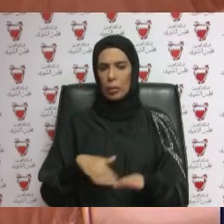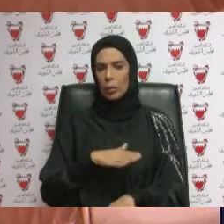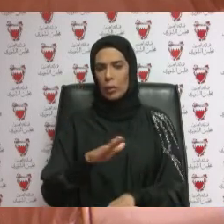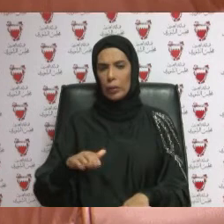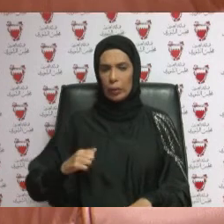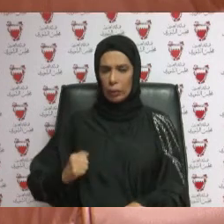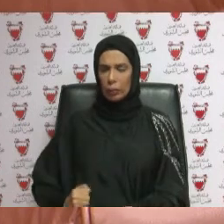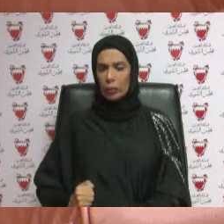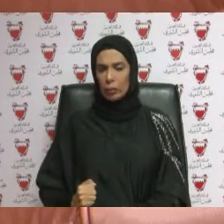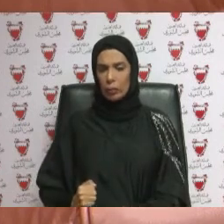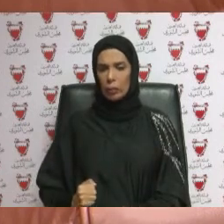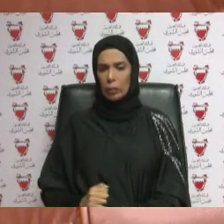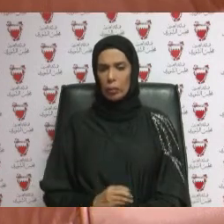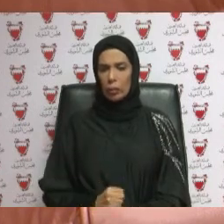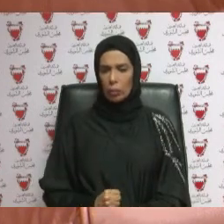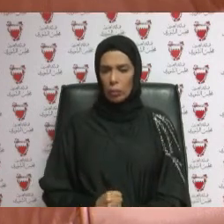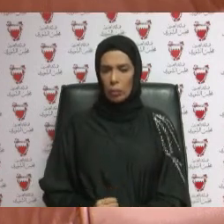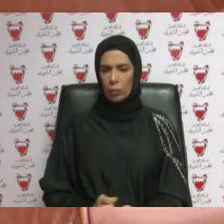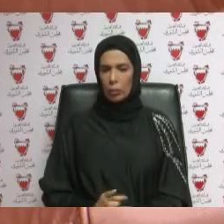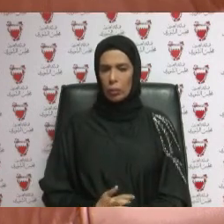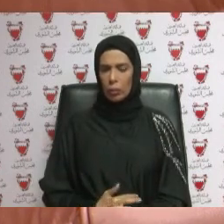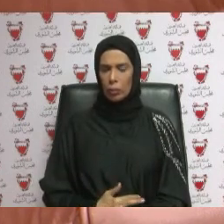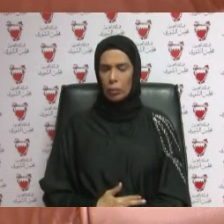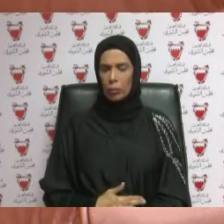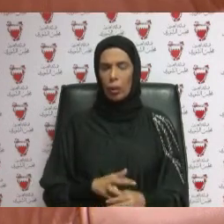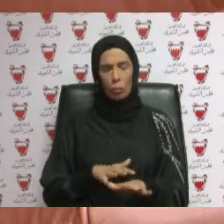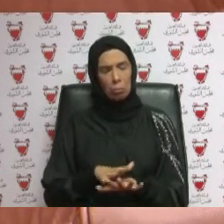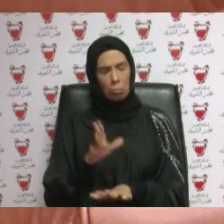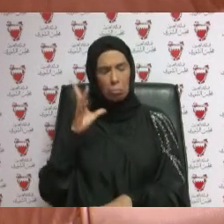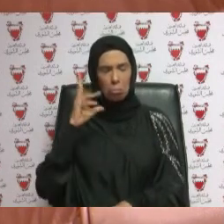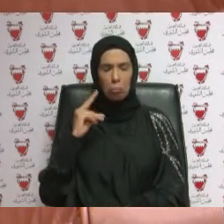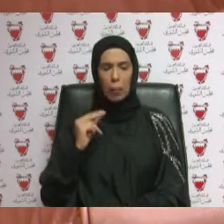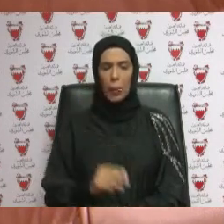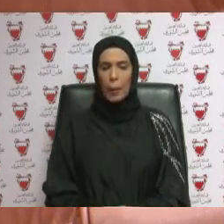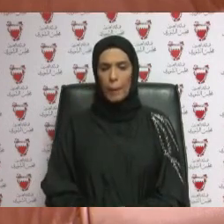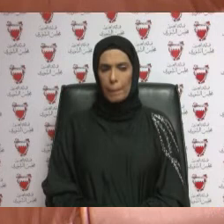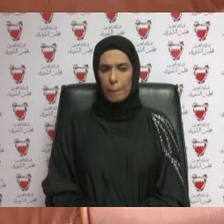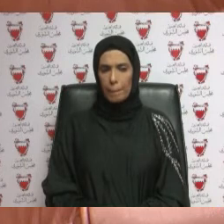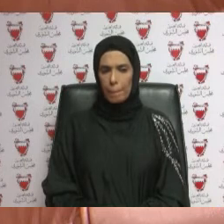للدولة بأي شكل من الأشكال. قد يكون إدماج هذه الاحتياجات